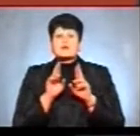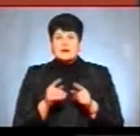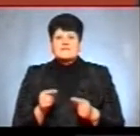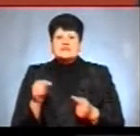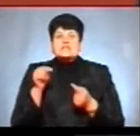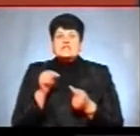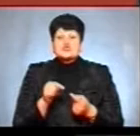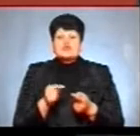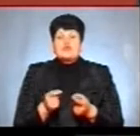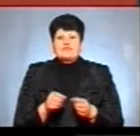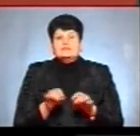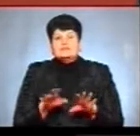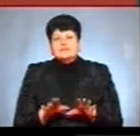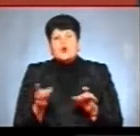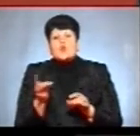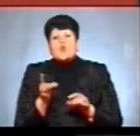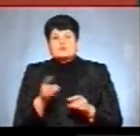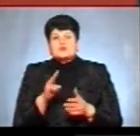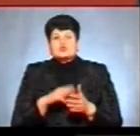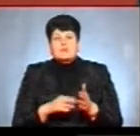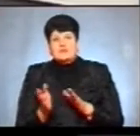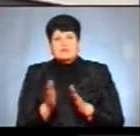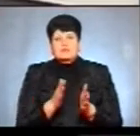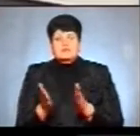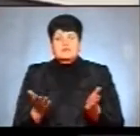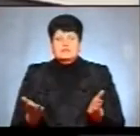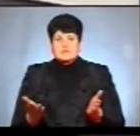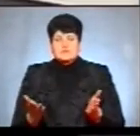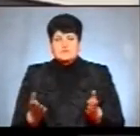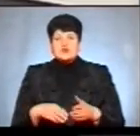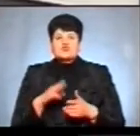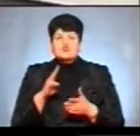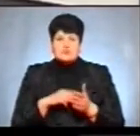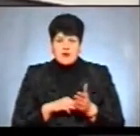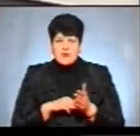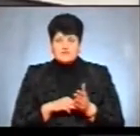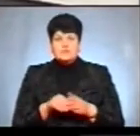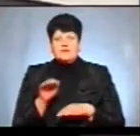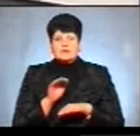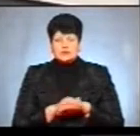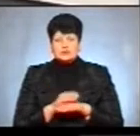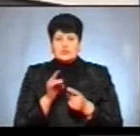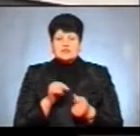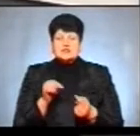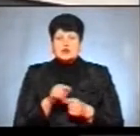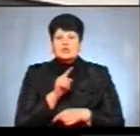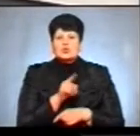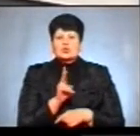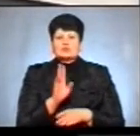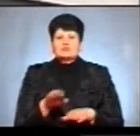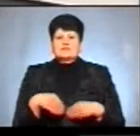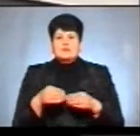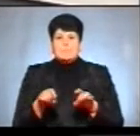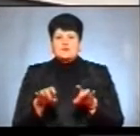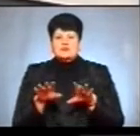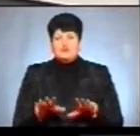саме розмір цього штрафу, оскільки він так варіює в рамках? Штраф фактично визначає той, хто буде виносити постанову, в